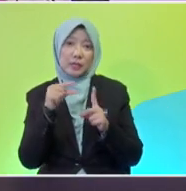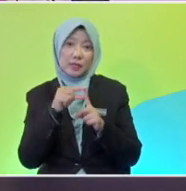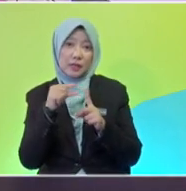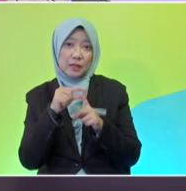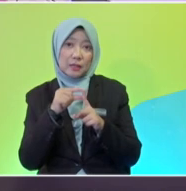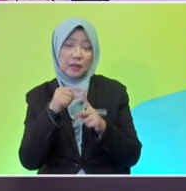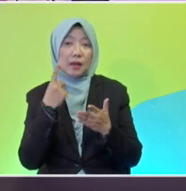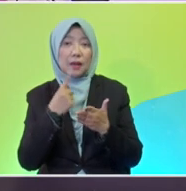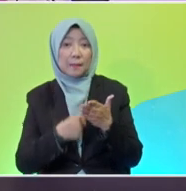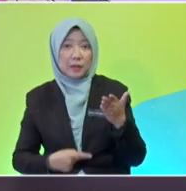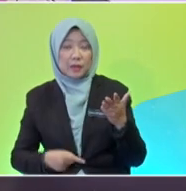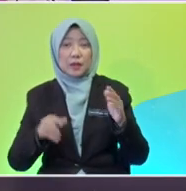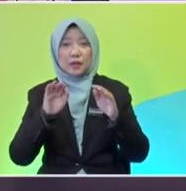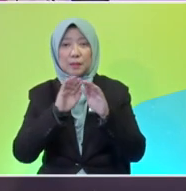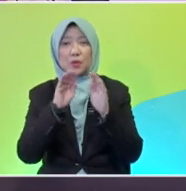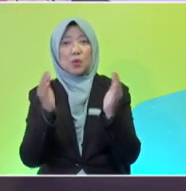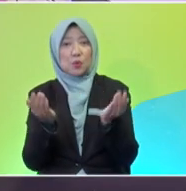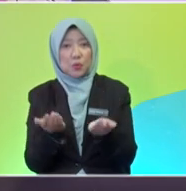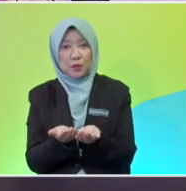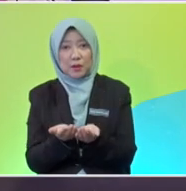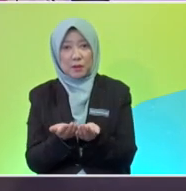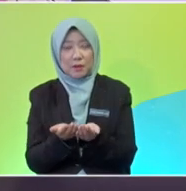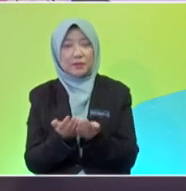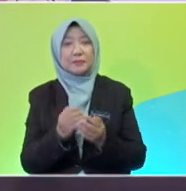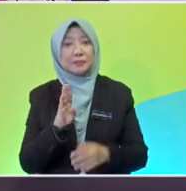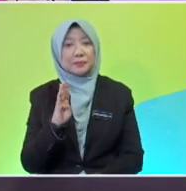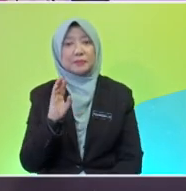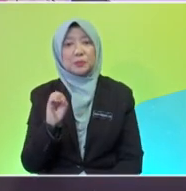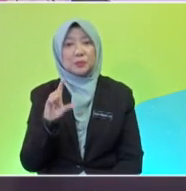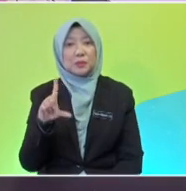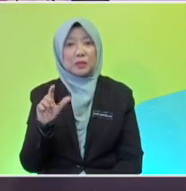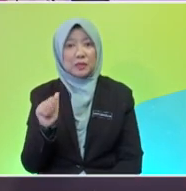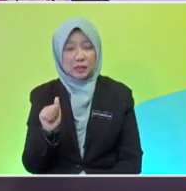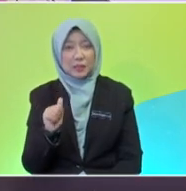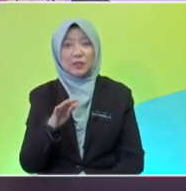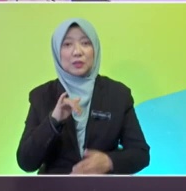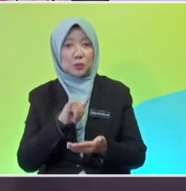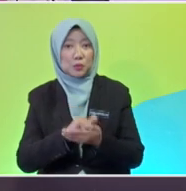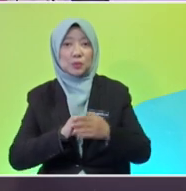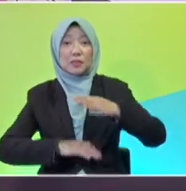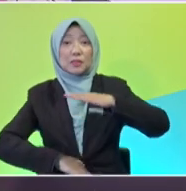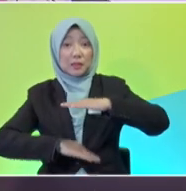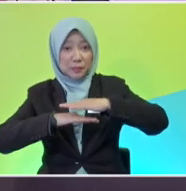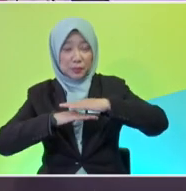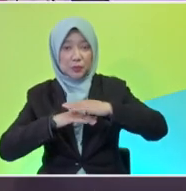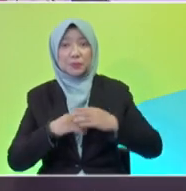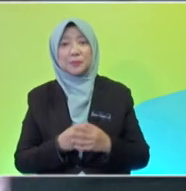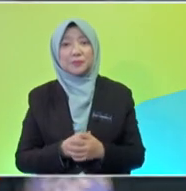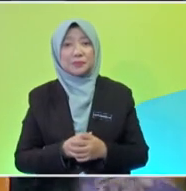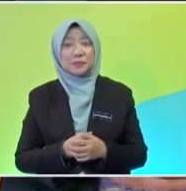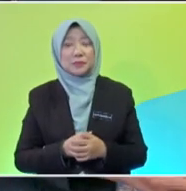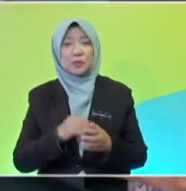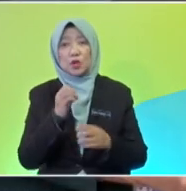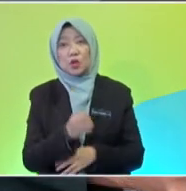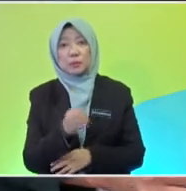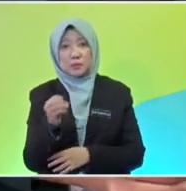bola oke bola bola Tuh timbul Baik bu seterusnya Cikgu kita lihat objek yang kedua